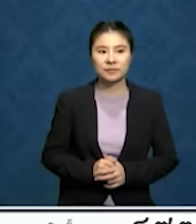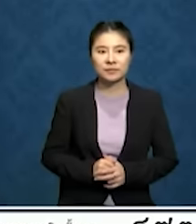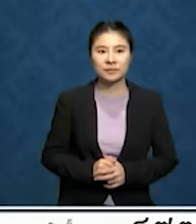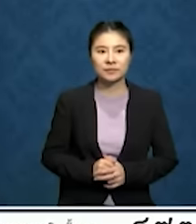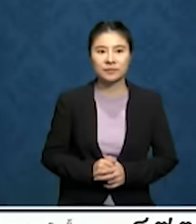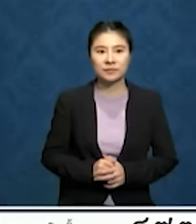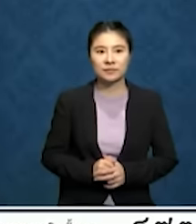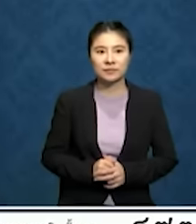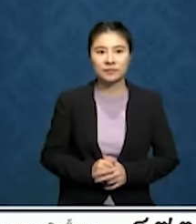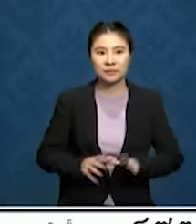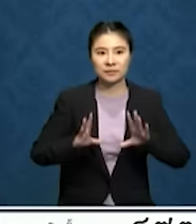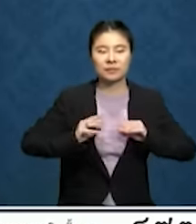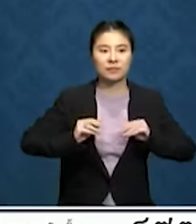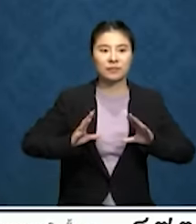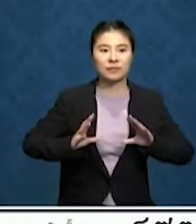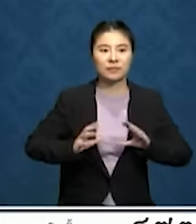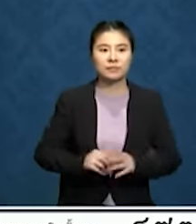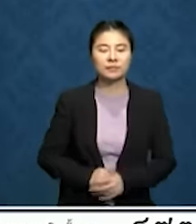นิติพลผิวเหมาะไม่เห็นชอบครับ